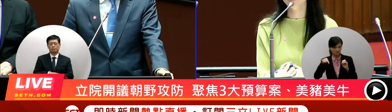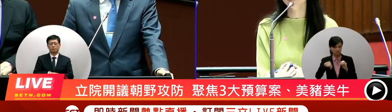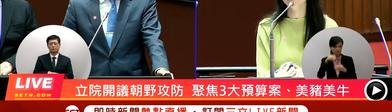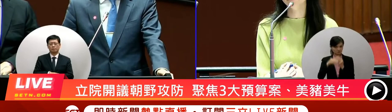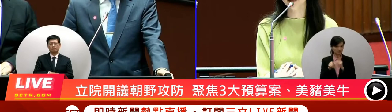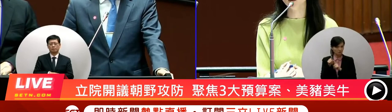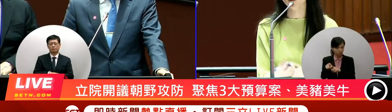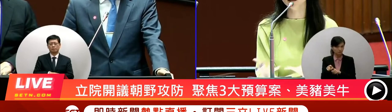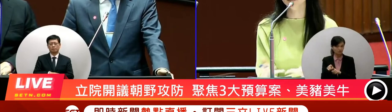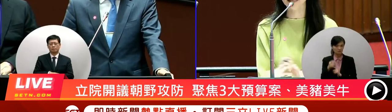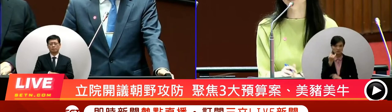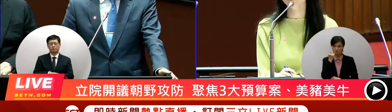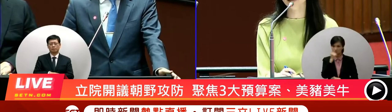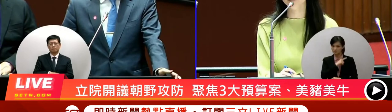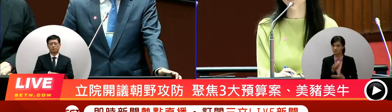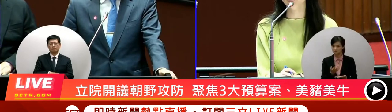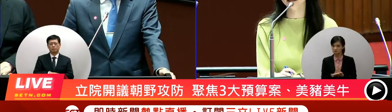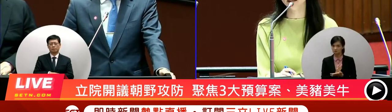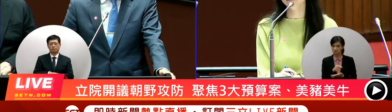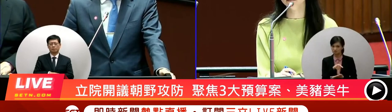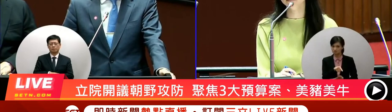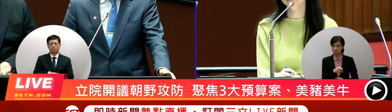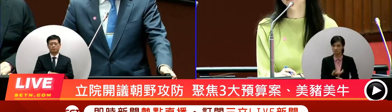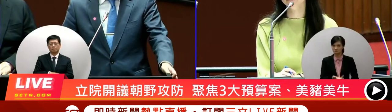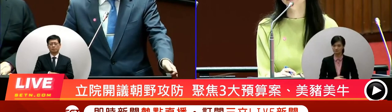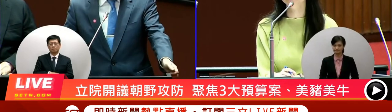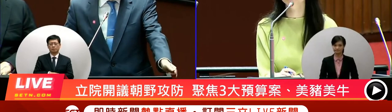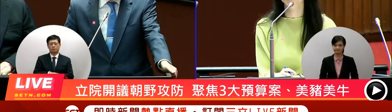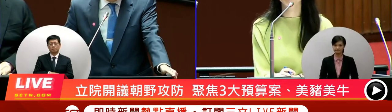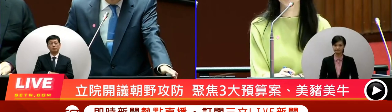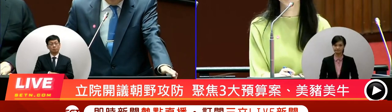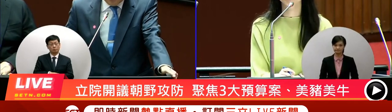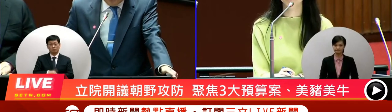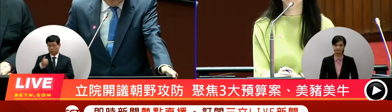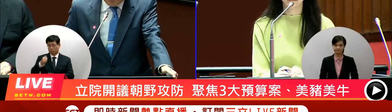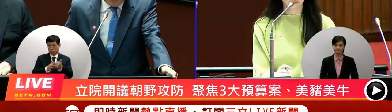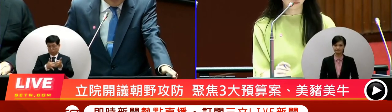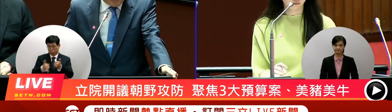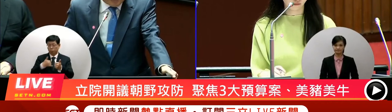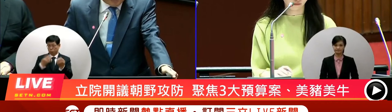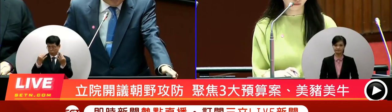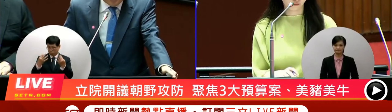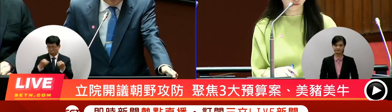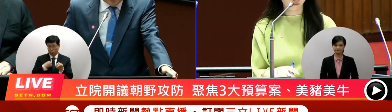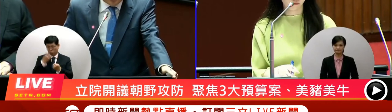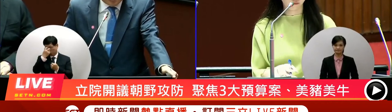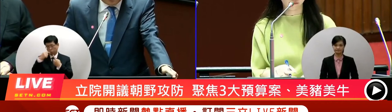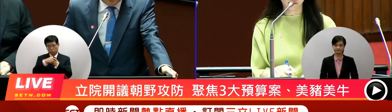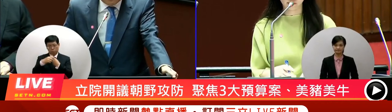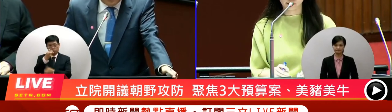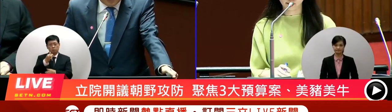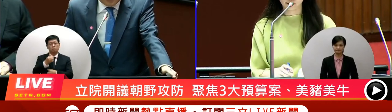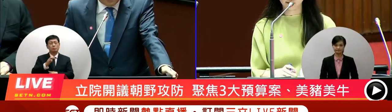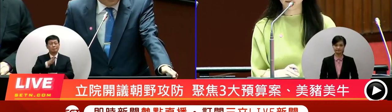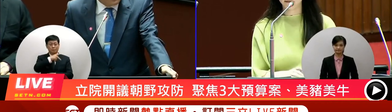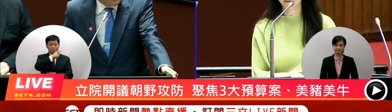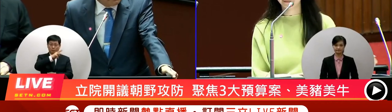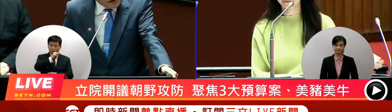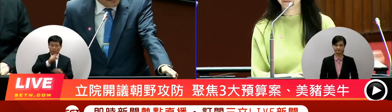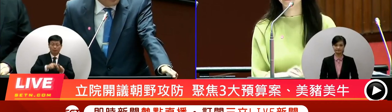个美国的莱克多巴胺猪肉进口呢？ 对，当然谢谢委员对这数值的一个精细度哈。不过 ppm